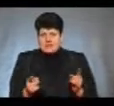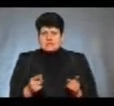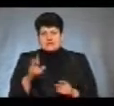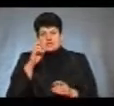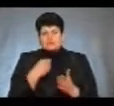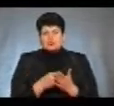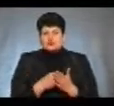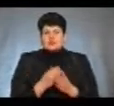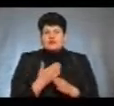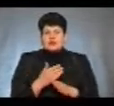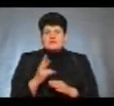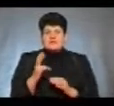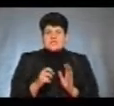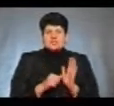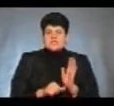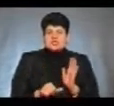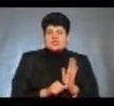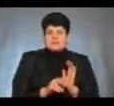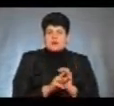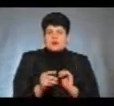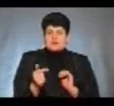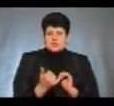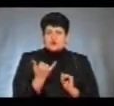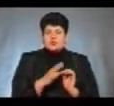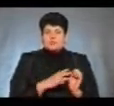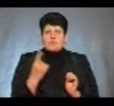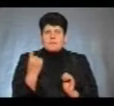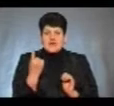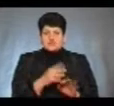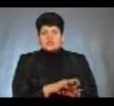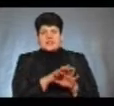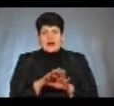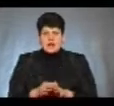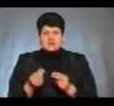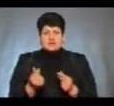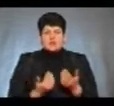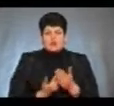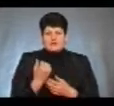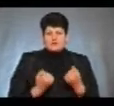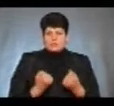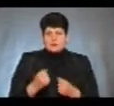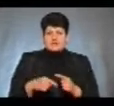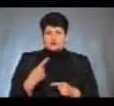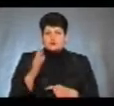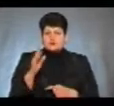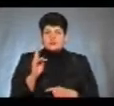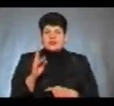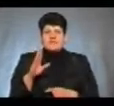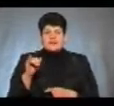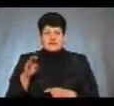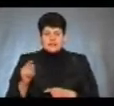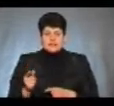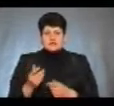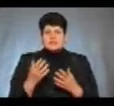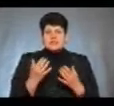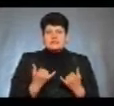виділили 266 мільйонів гривень. Сьогодні був перший транш нових автомобілів, наступний відбудеться у квітні цього року для